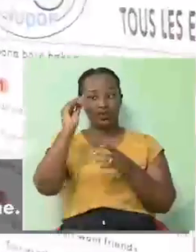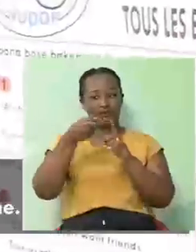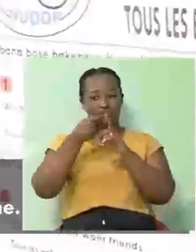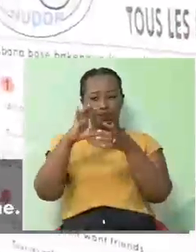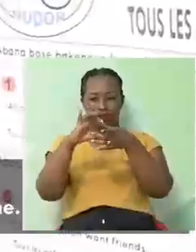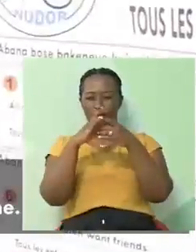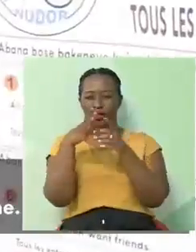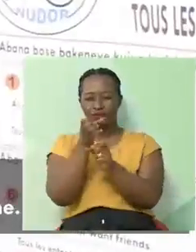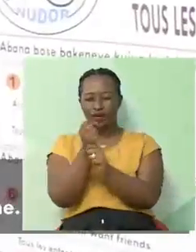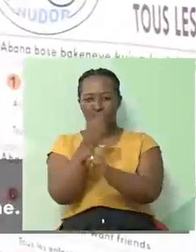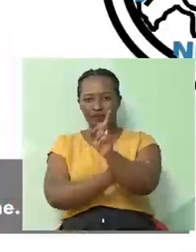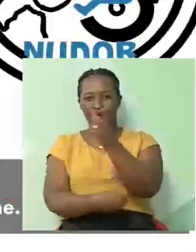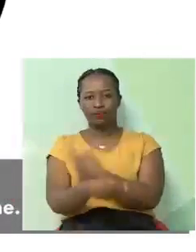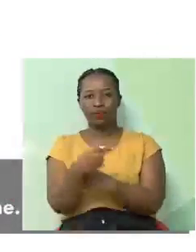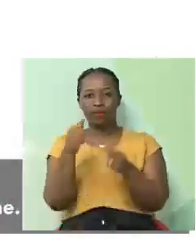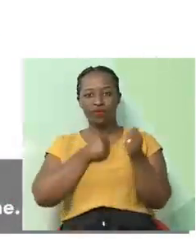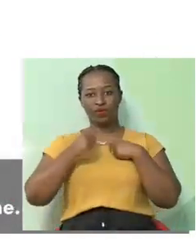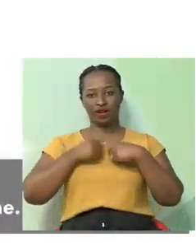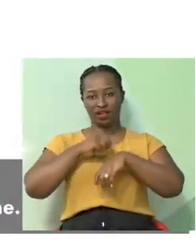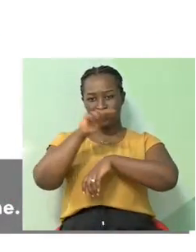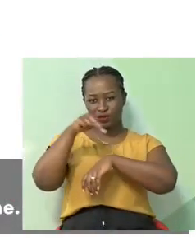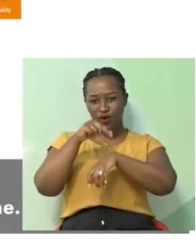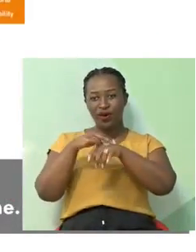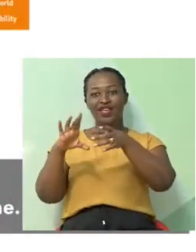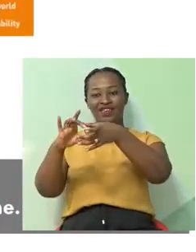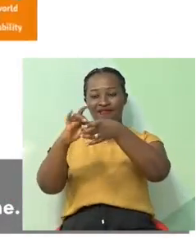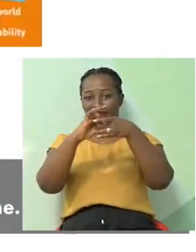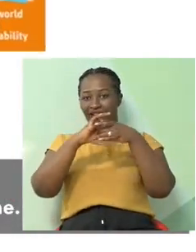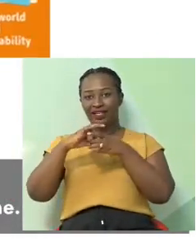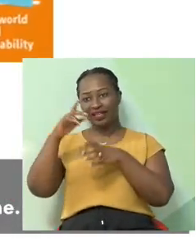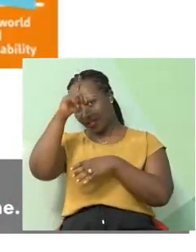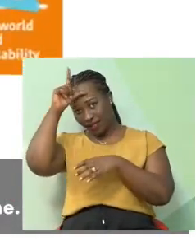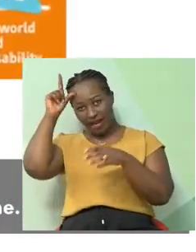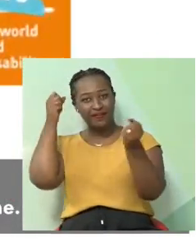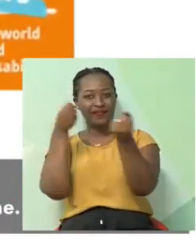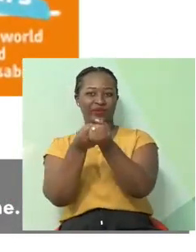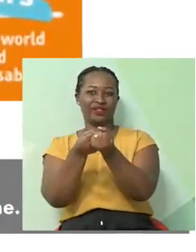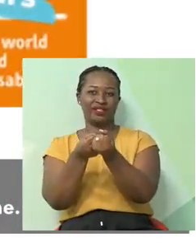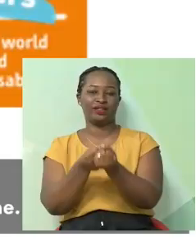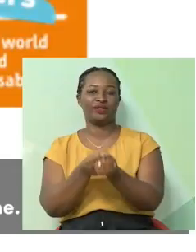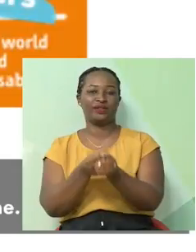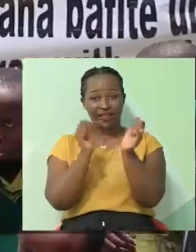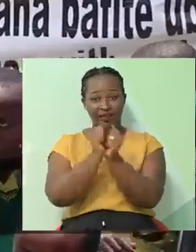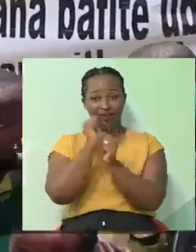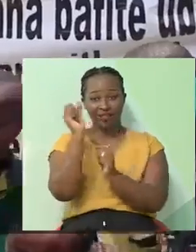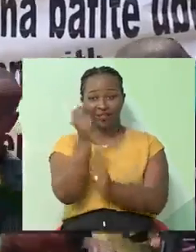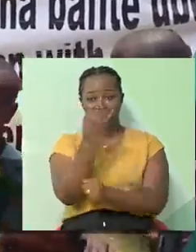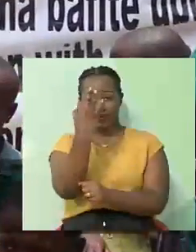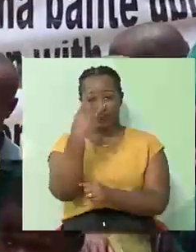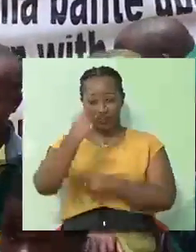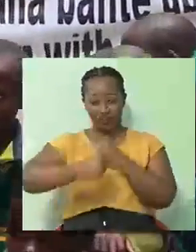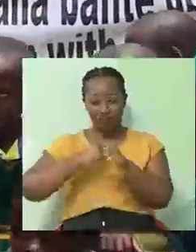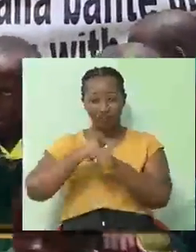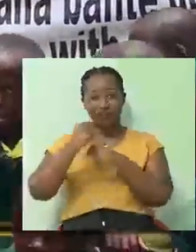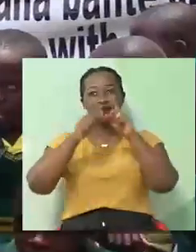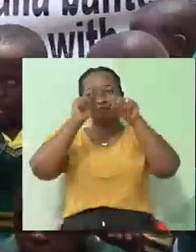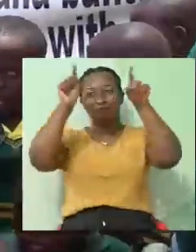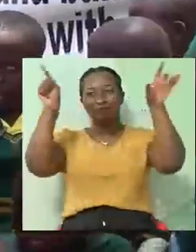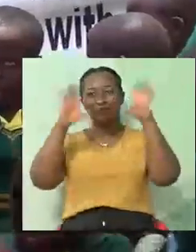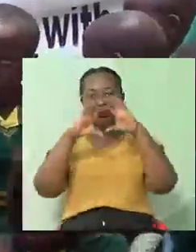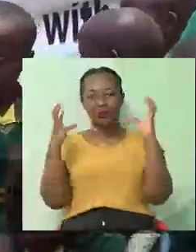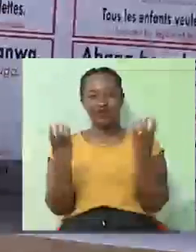mugejejweho n'ihuriro ry'imiryango y'abantu bafite ubumuga mu Rwanda NIDOR, ku bufatanye n'umuryango Fondation Liliane. Tariki ya 15 Werurwe buri